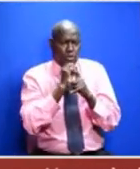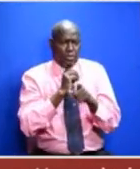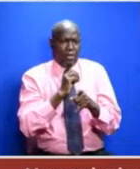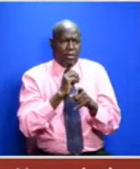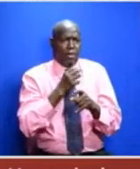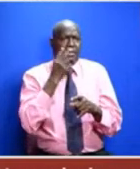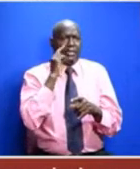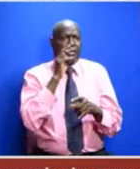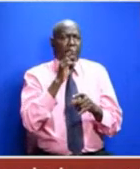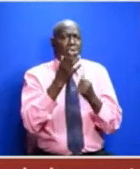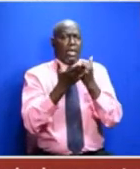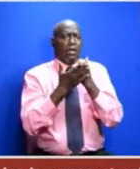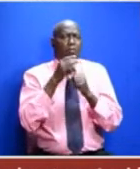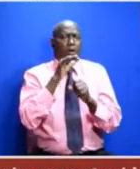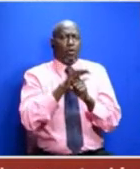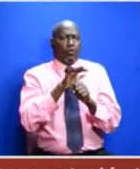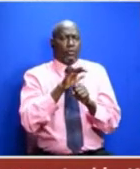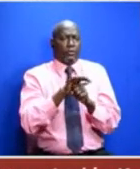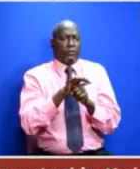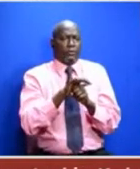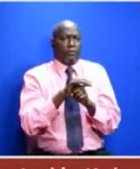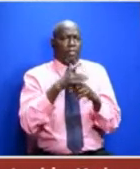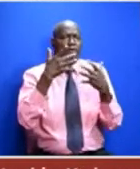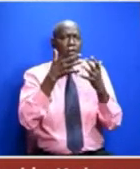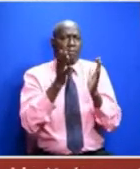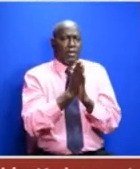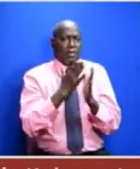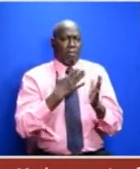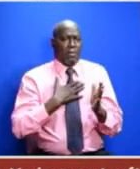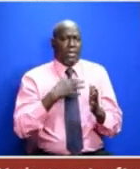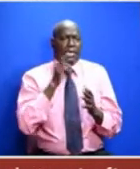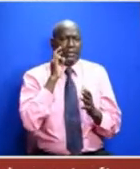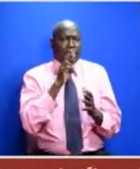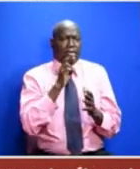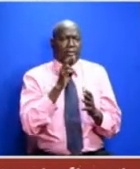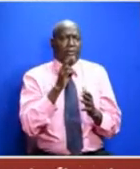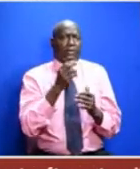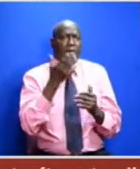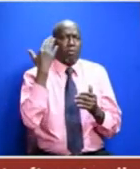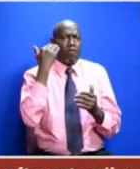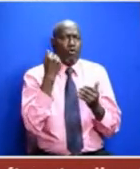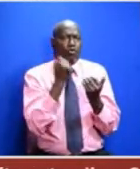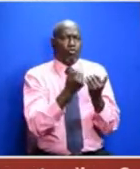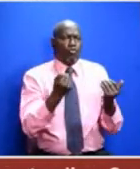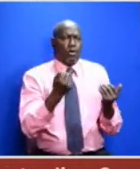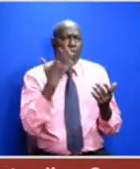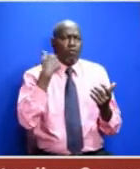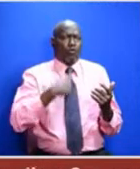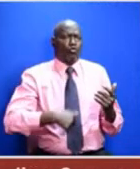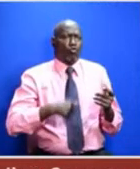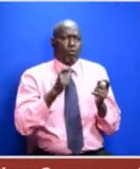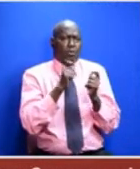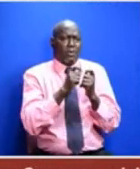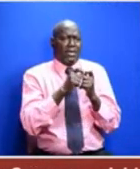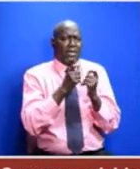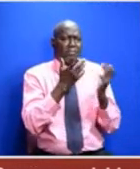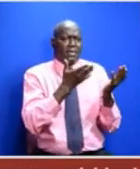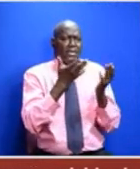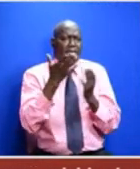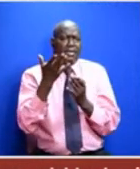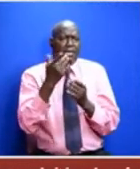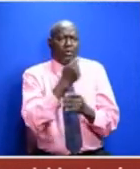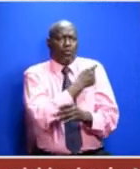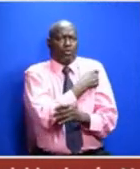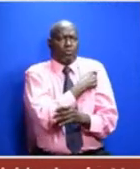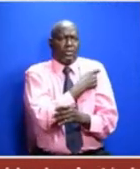maji, nimeona imetusaidia kwa familia yangu. Watoto walikuwa wanaumwa na tumbo na wapeleka shuleni,